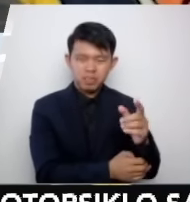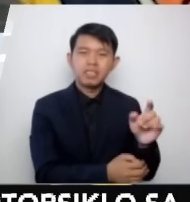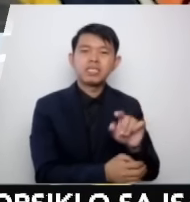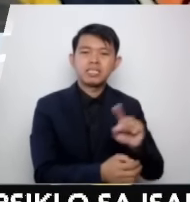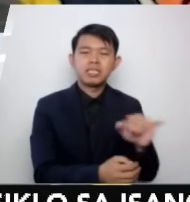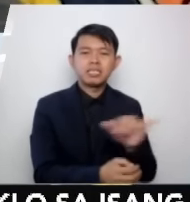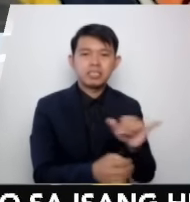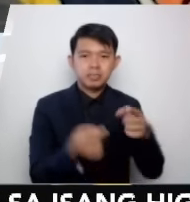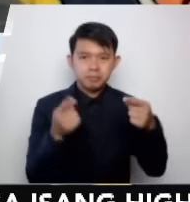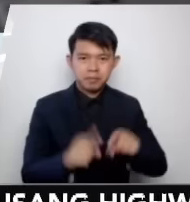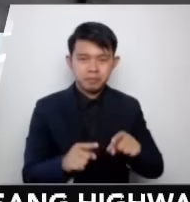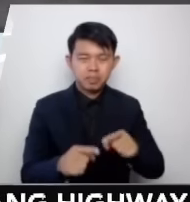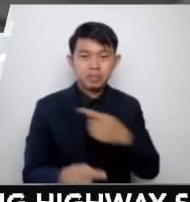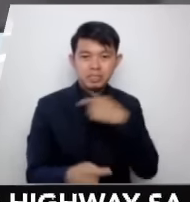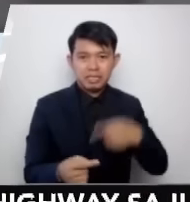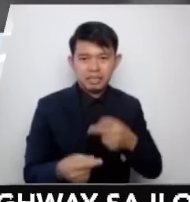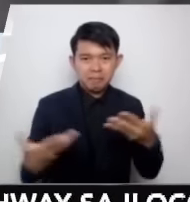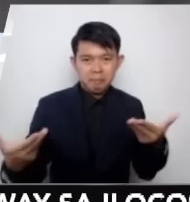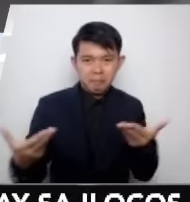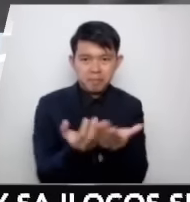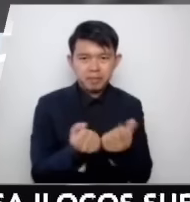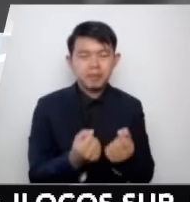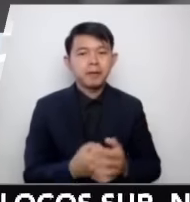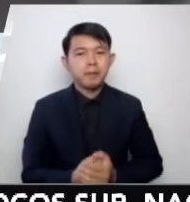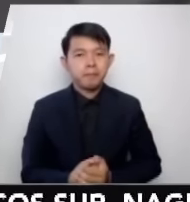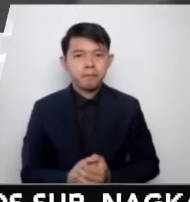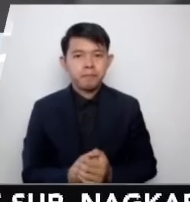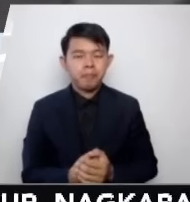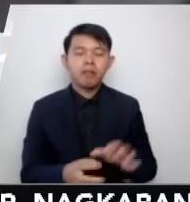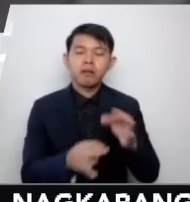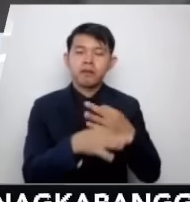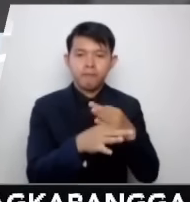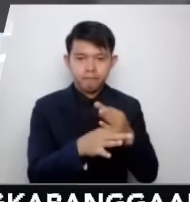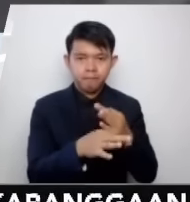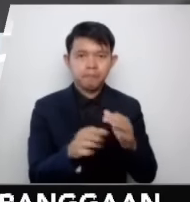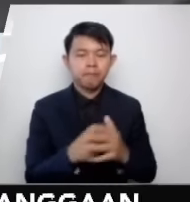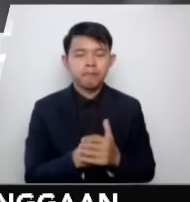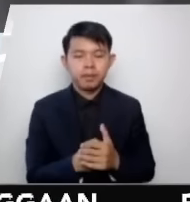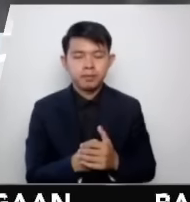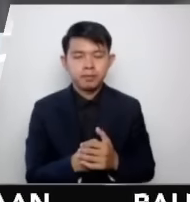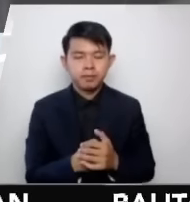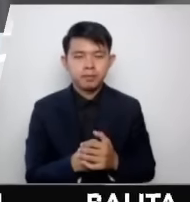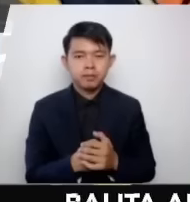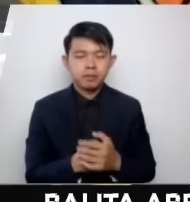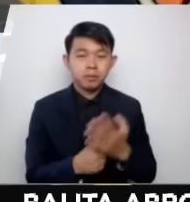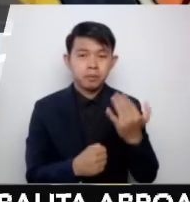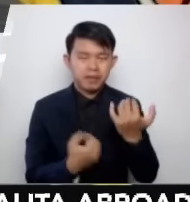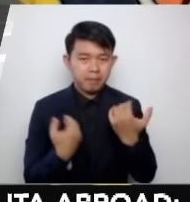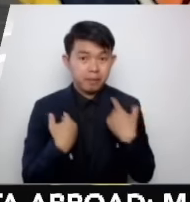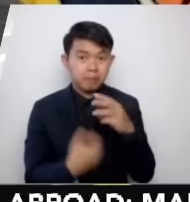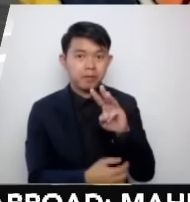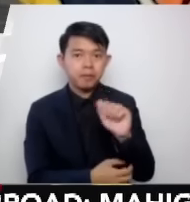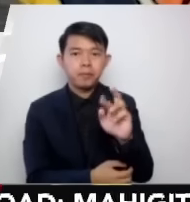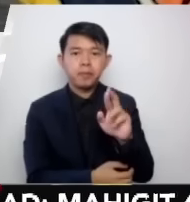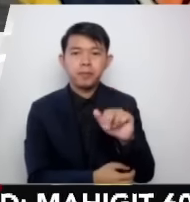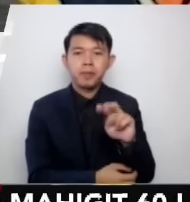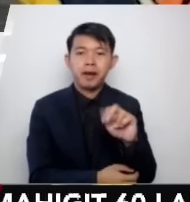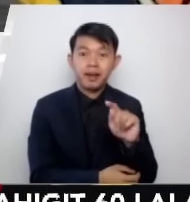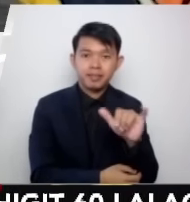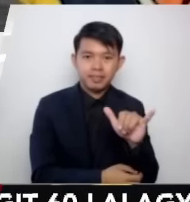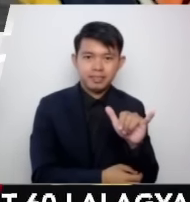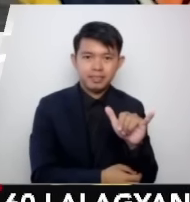kababayan natin na, na mag-repair. So doon siya gagawin at alam ko under warranty pa siya at sasagutin pa ng bayan, ng company